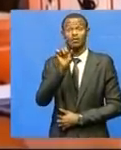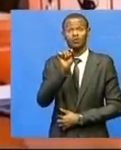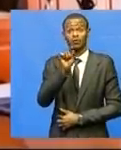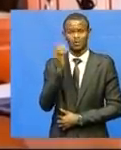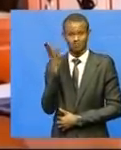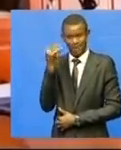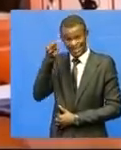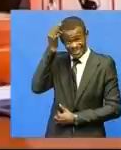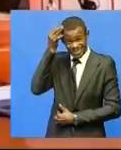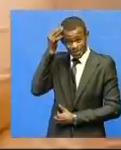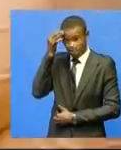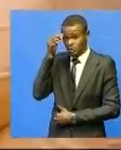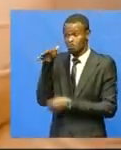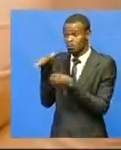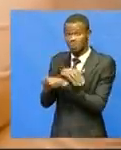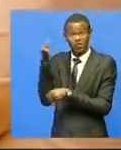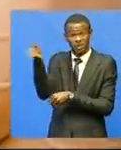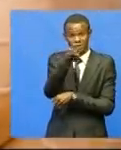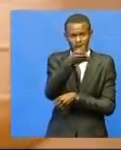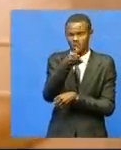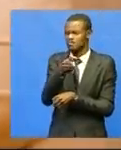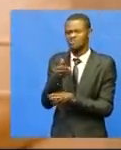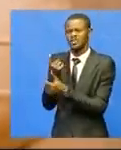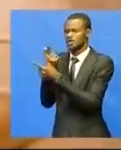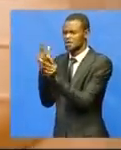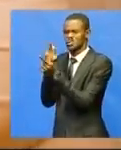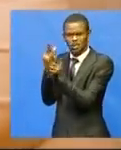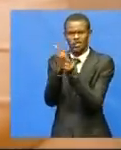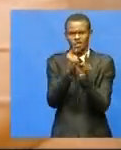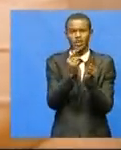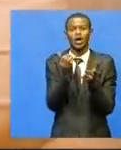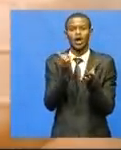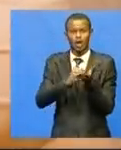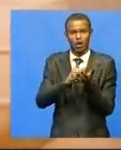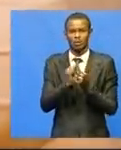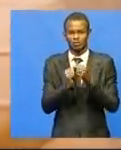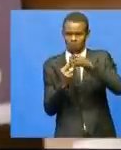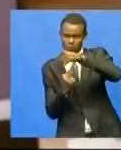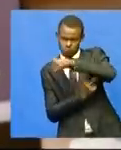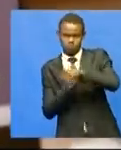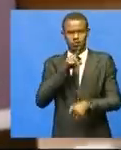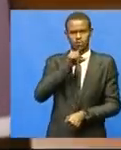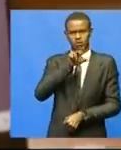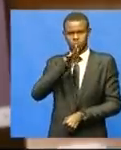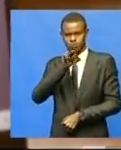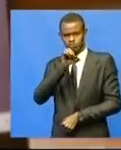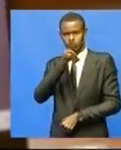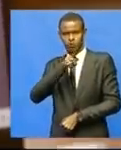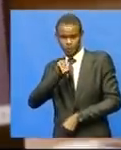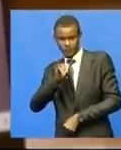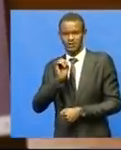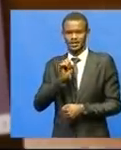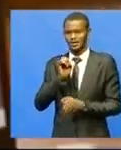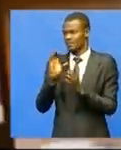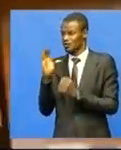ont été conquises dans le centre des négociations des Libye, le pont Nizi, les localités Ala, Sandoukou, Bale, Goudjo